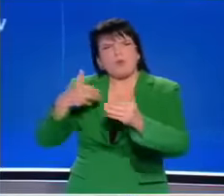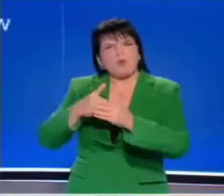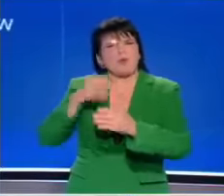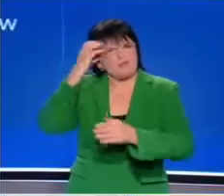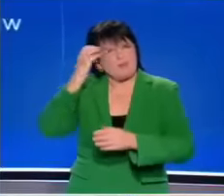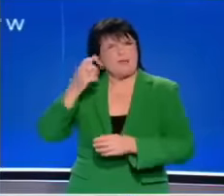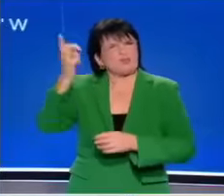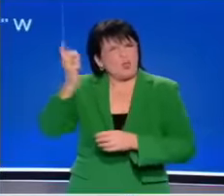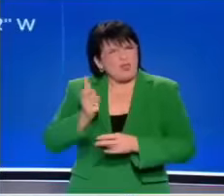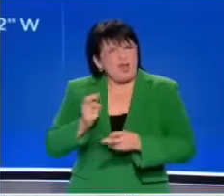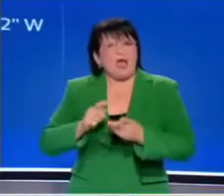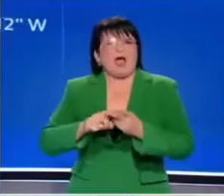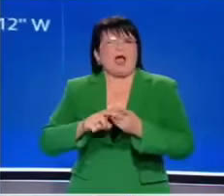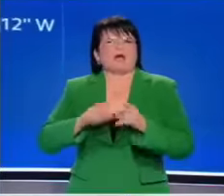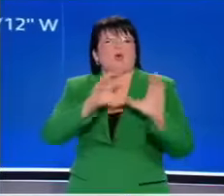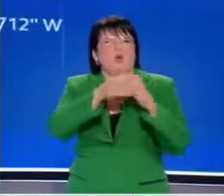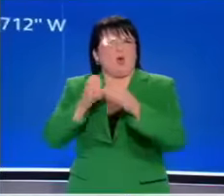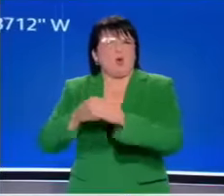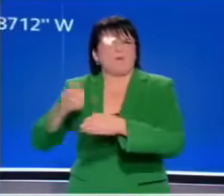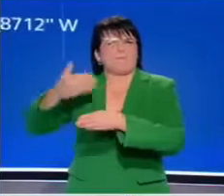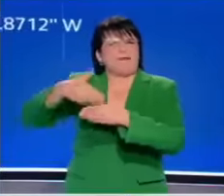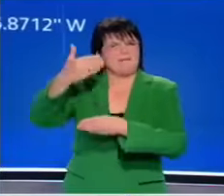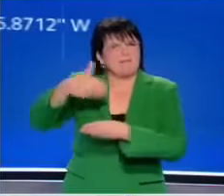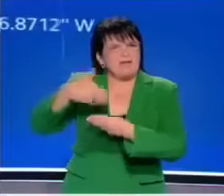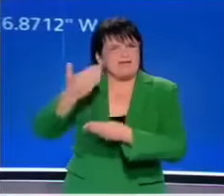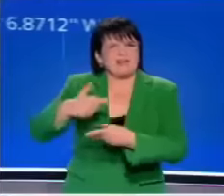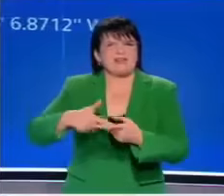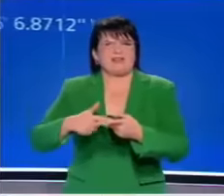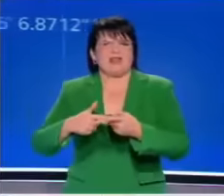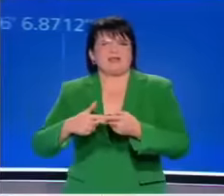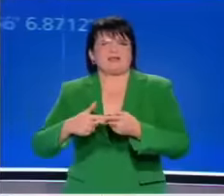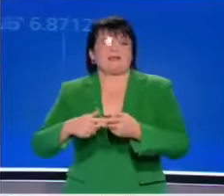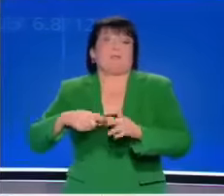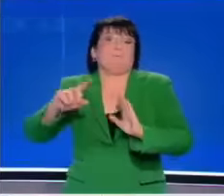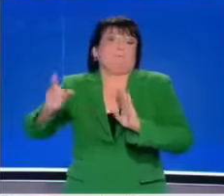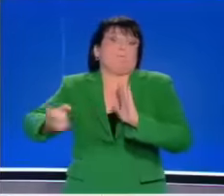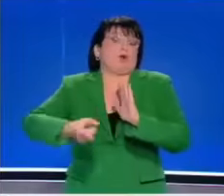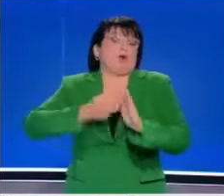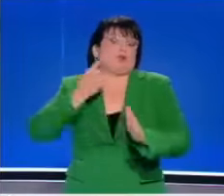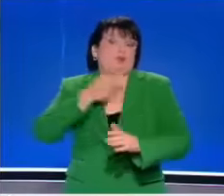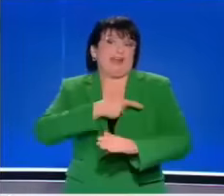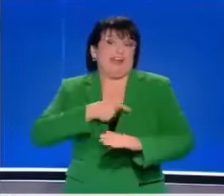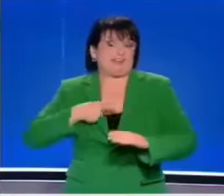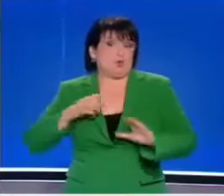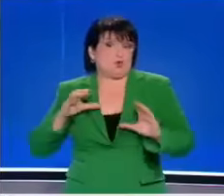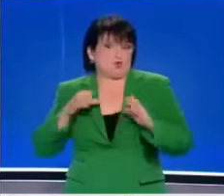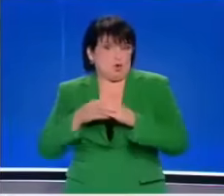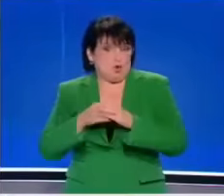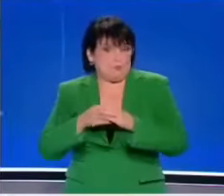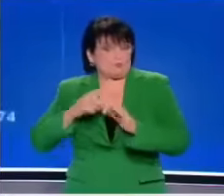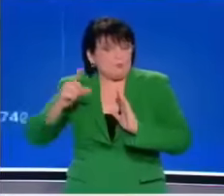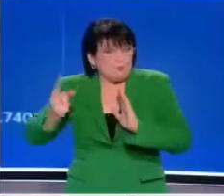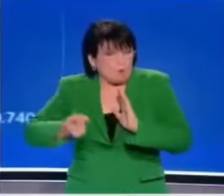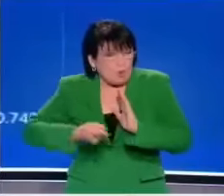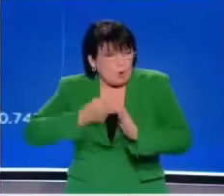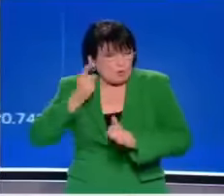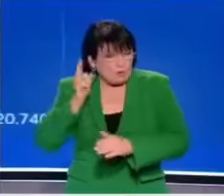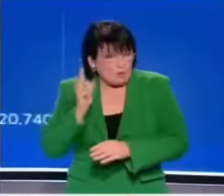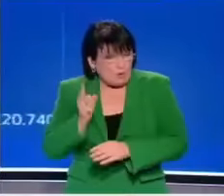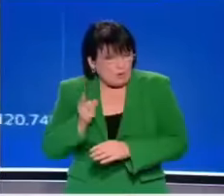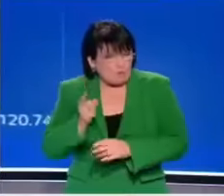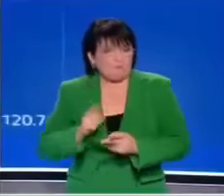έγινε για το δάνειο που δώσατε στις κομματικές εφημερίδες πρώτη φορά πρώτη φορά που πολιτικός αρχηγός ακούστε πρώτη φορά που πολιτικός